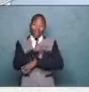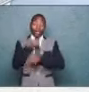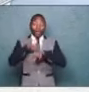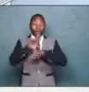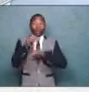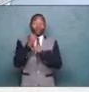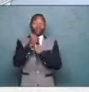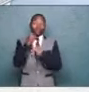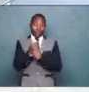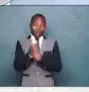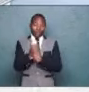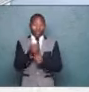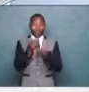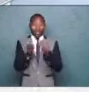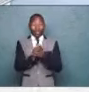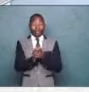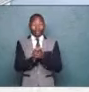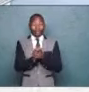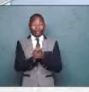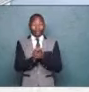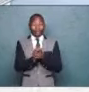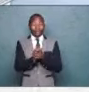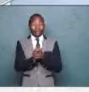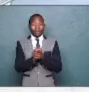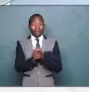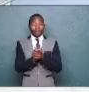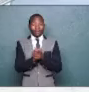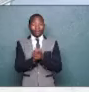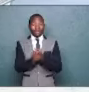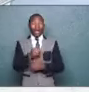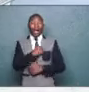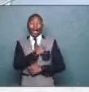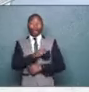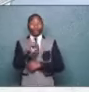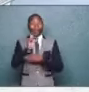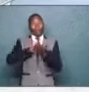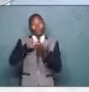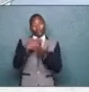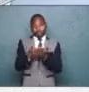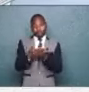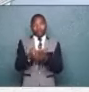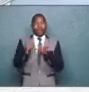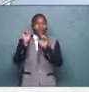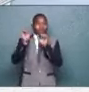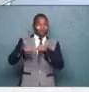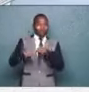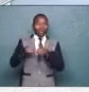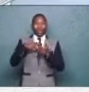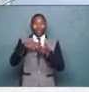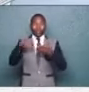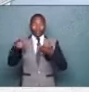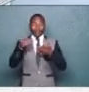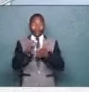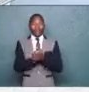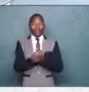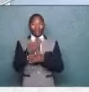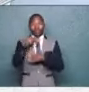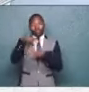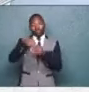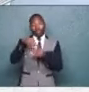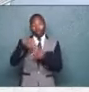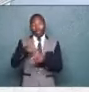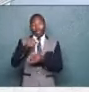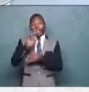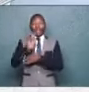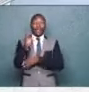nthawi yake yogwira ntchito kapena kuti zinapanga expire, asadandaule chifukwa adzaloledwa kulembetsa mkaundula wa voti ndi